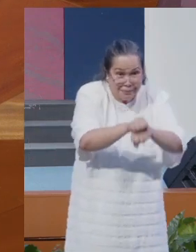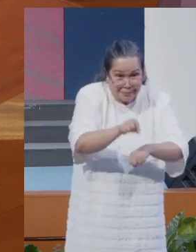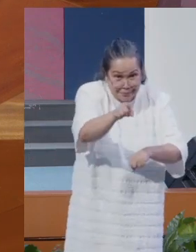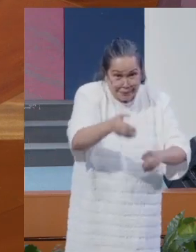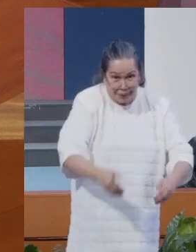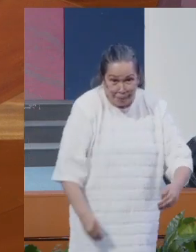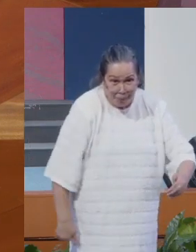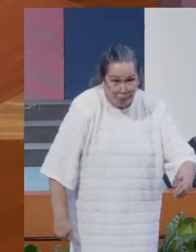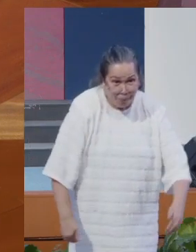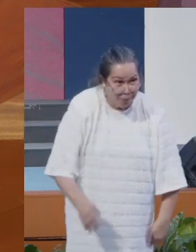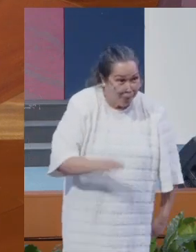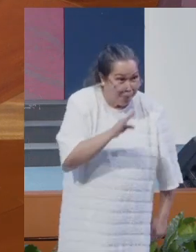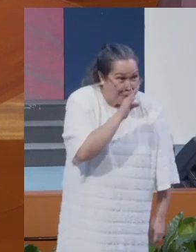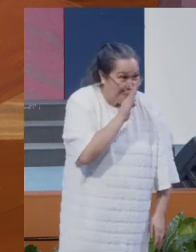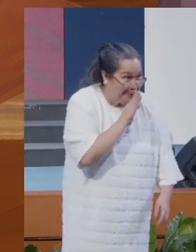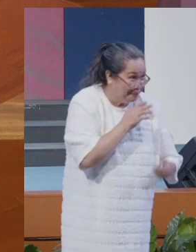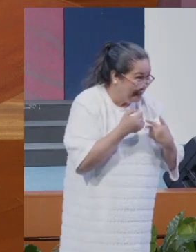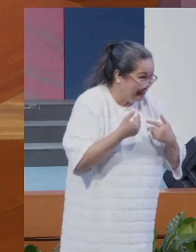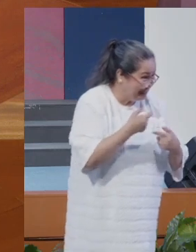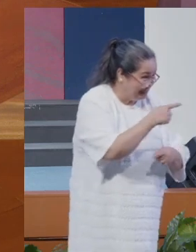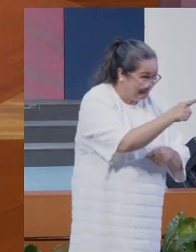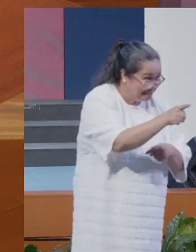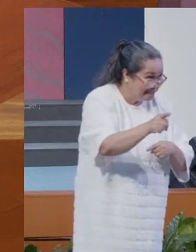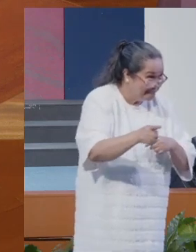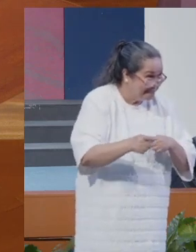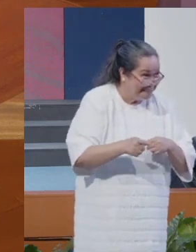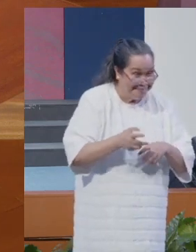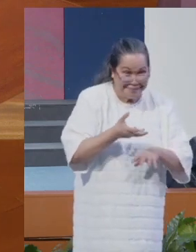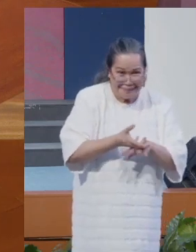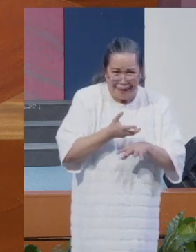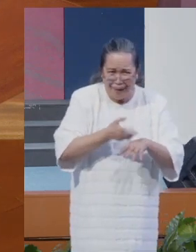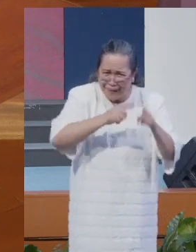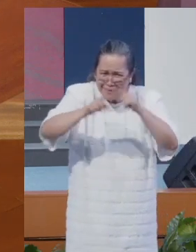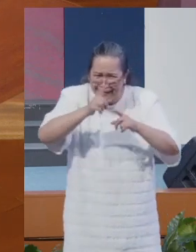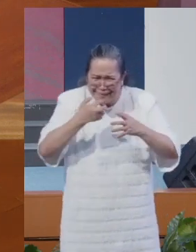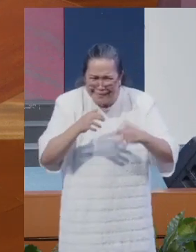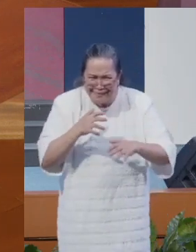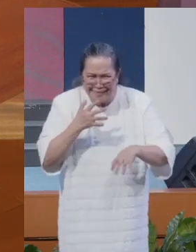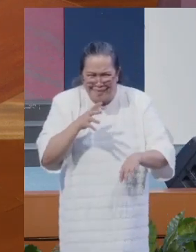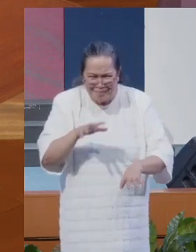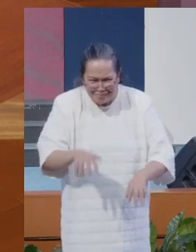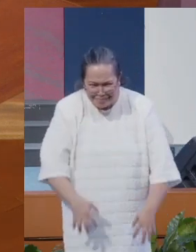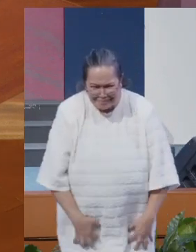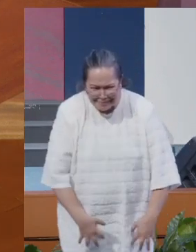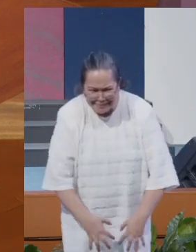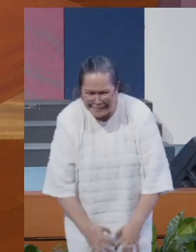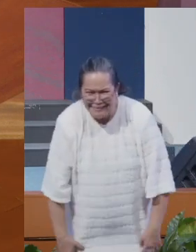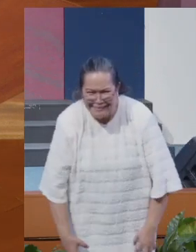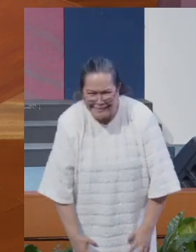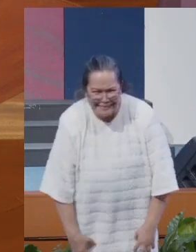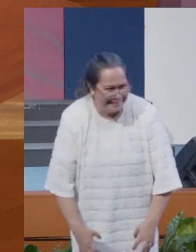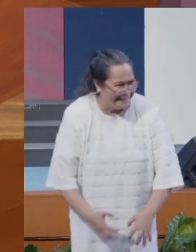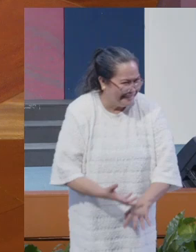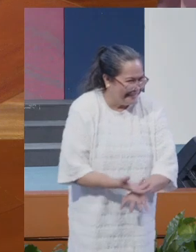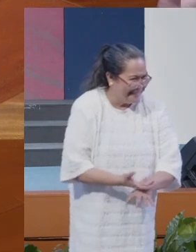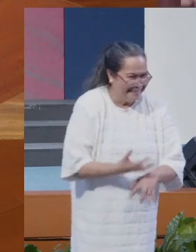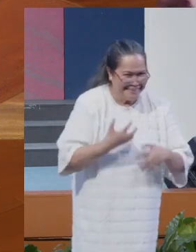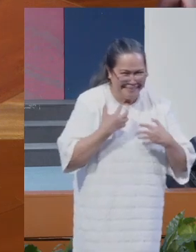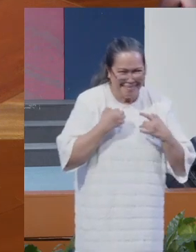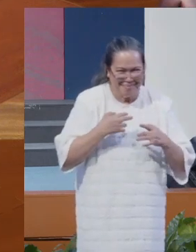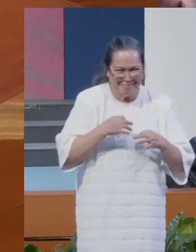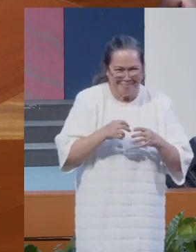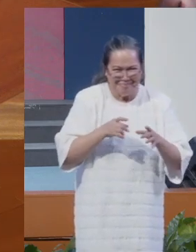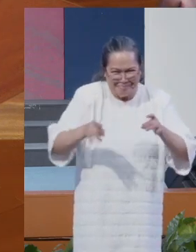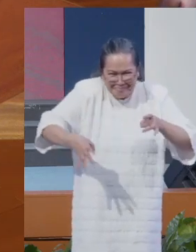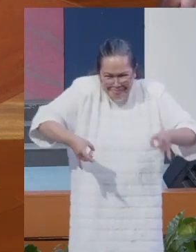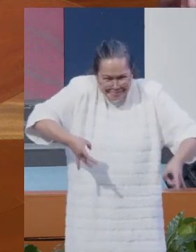maong. No? Di ba? Minsan nakakita niyo, warak na warak yung mga maong ng mga kabataan. No? Kayo ba kaya niyong magsuot ng